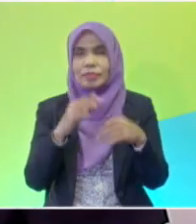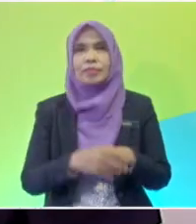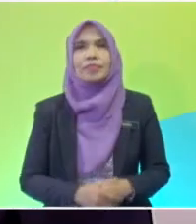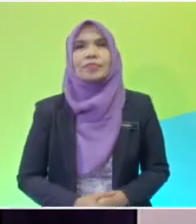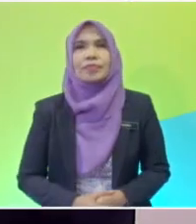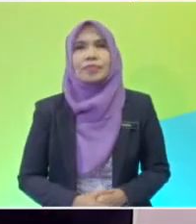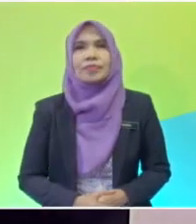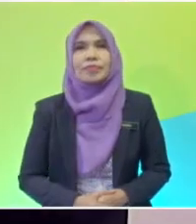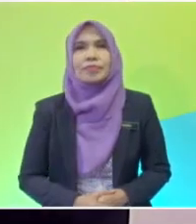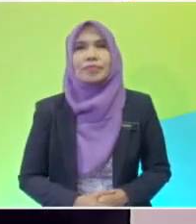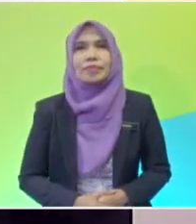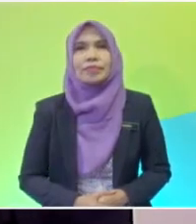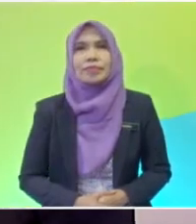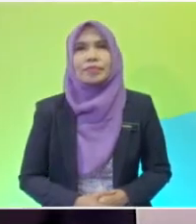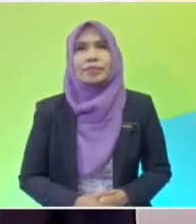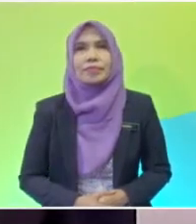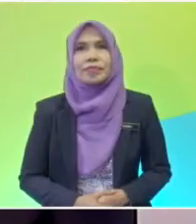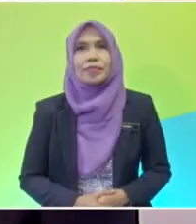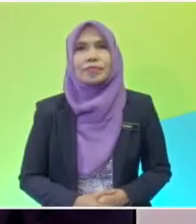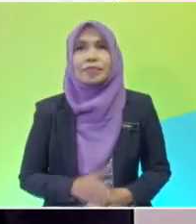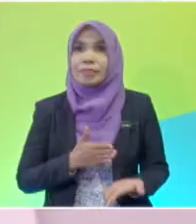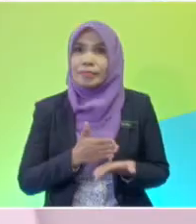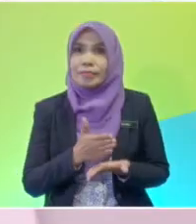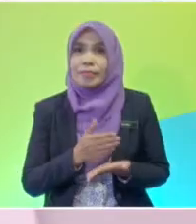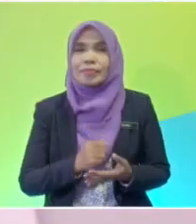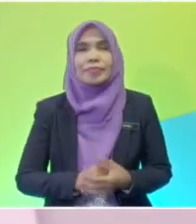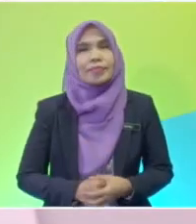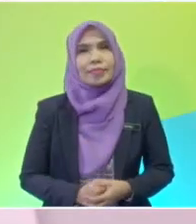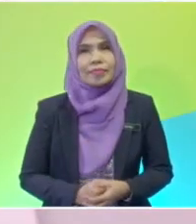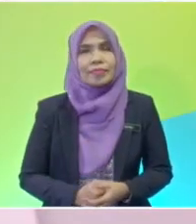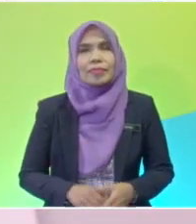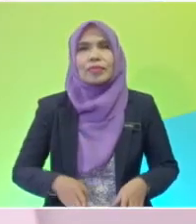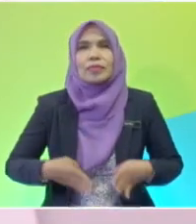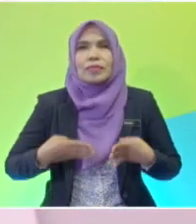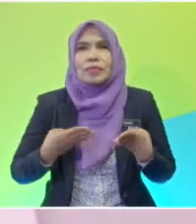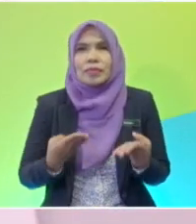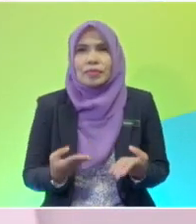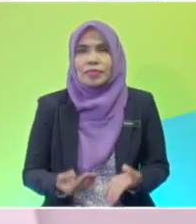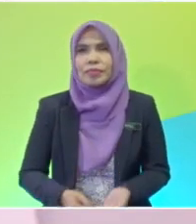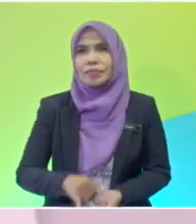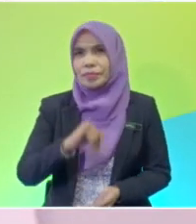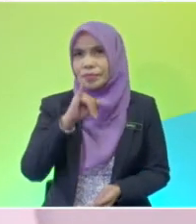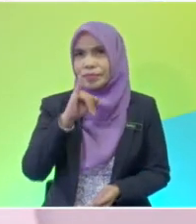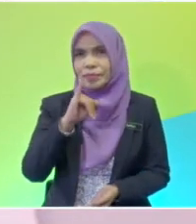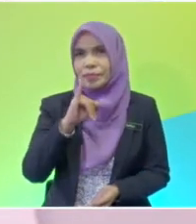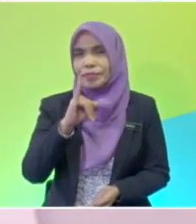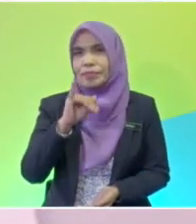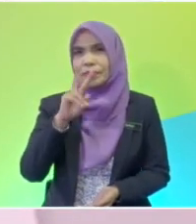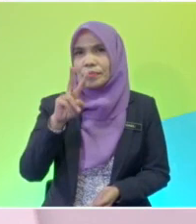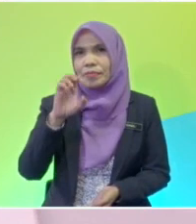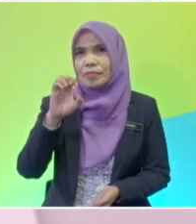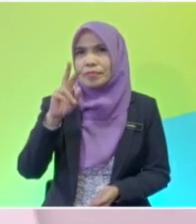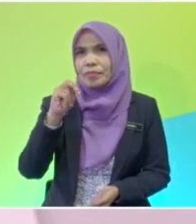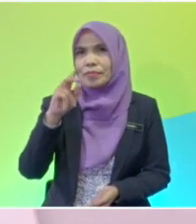oke oke seterusnya kita naik Tengok ya Bagaimana eventry peneliti ini boleh